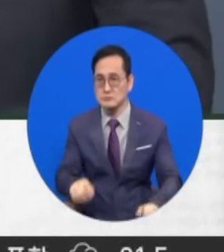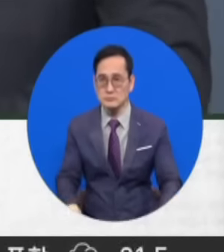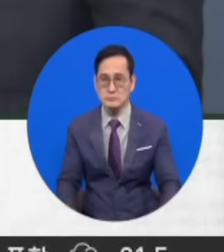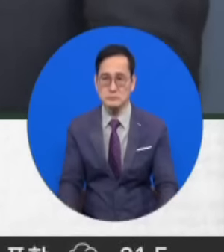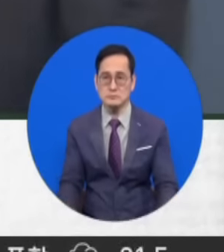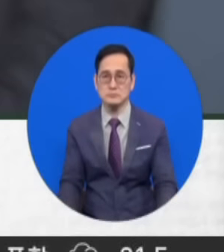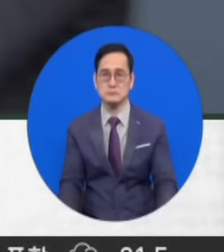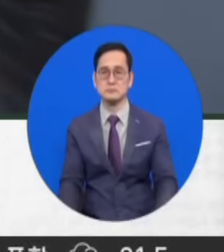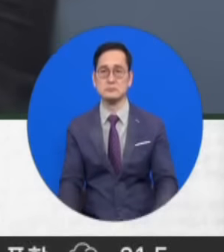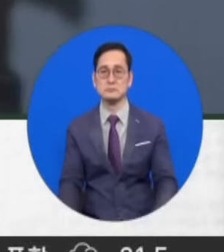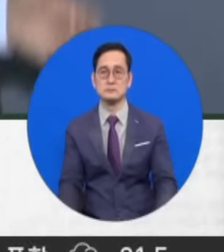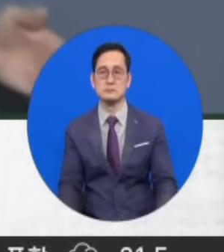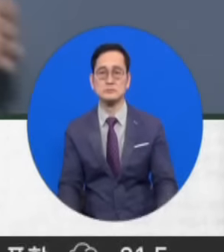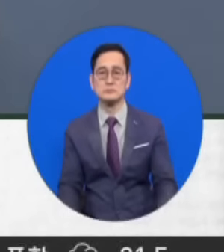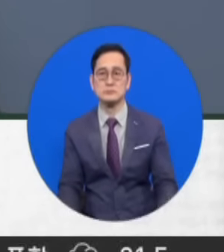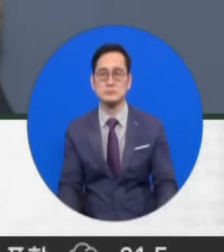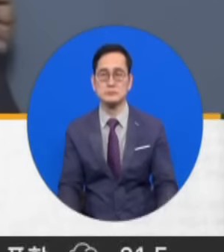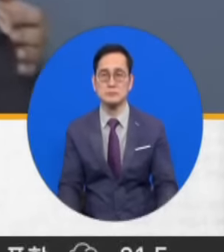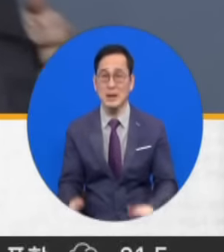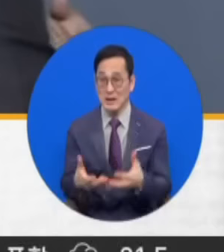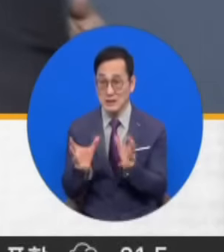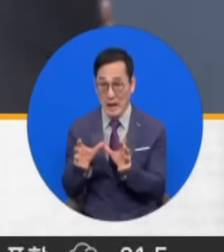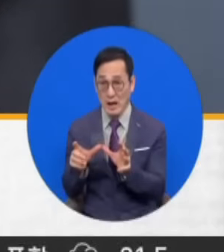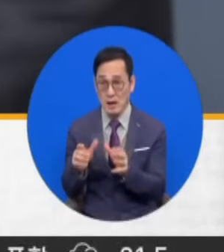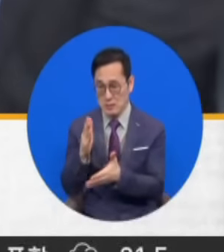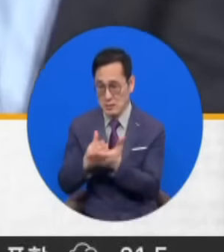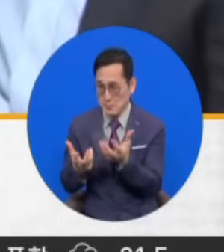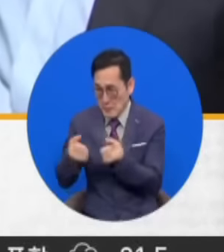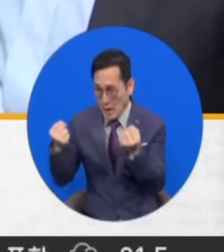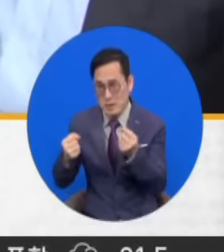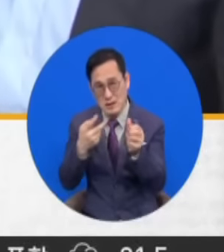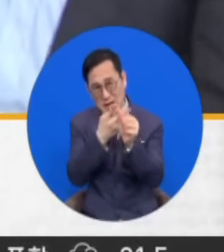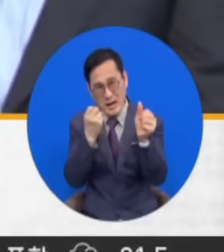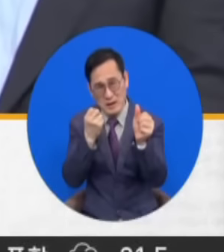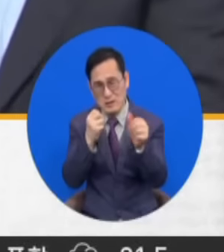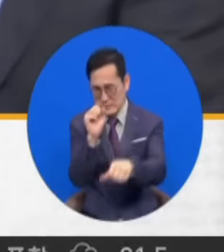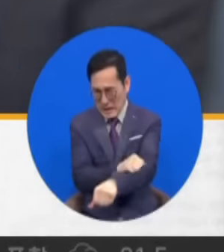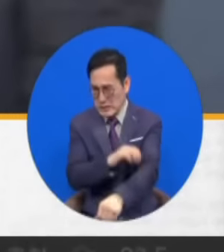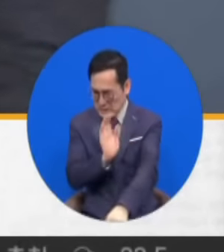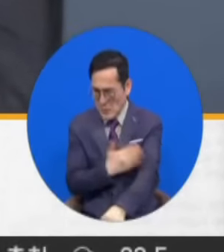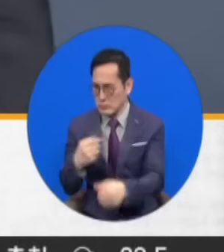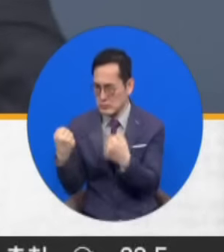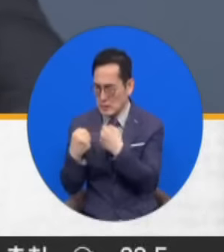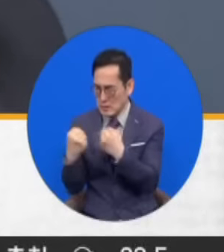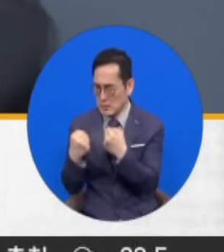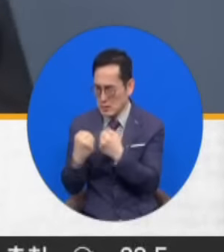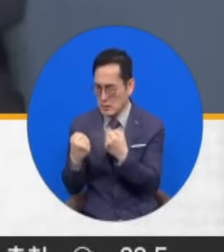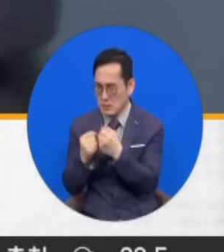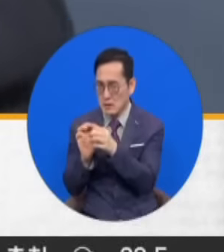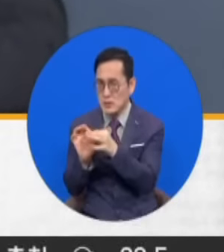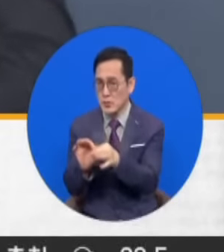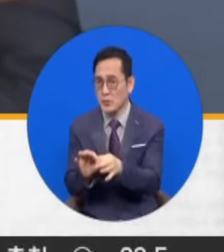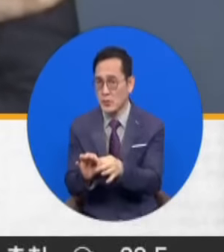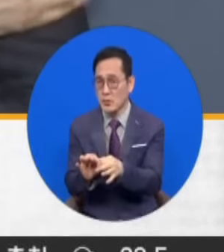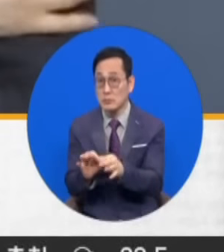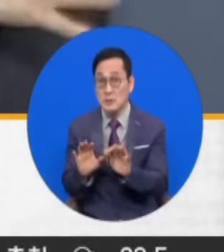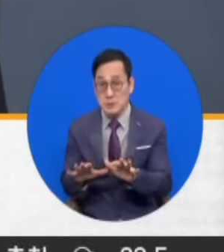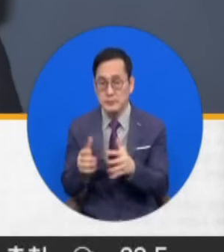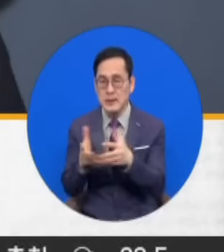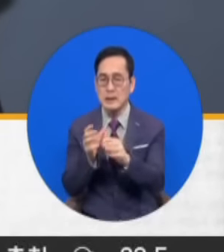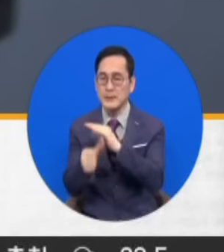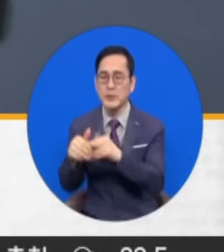후대로 넘기자 그래야 지금 이 당이 분열되지 않고 나아갈 수가 있잖아요. 그렇게 해놓은 건데 이 전당대회 앞두고 소위